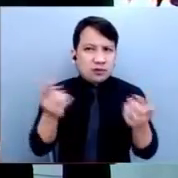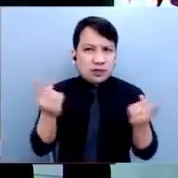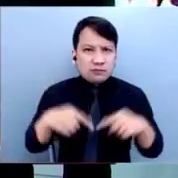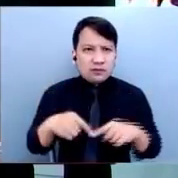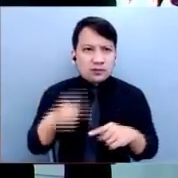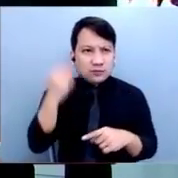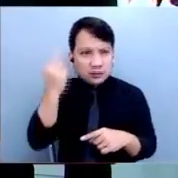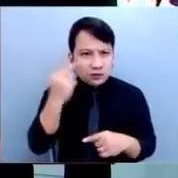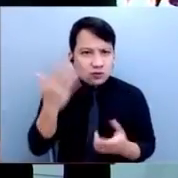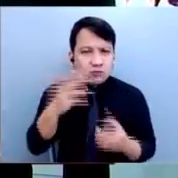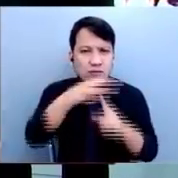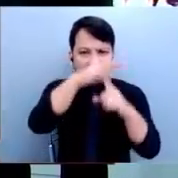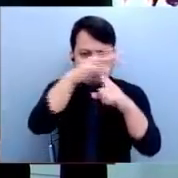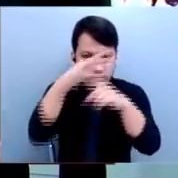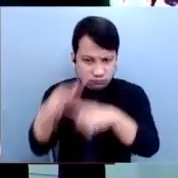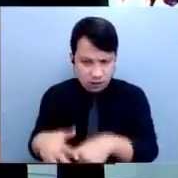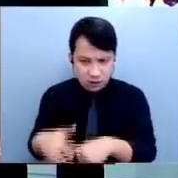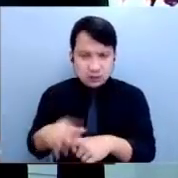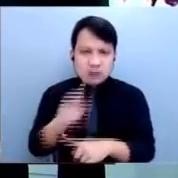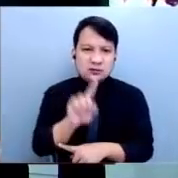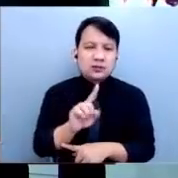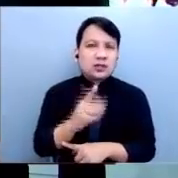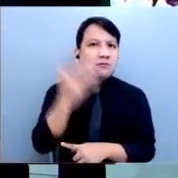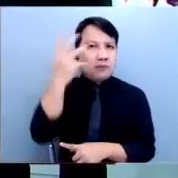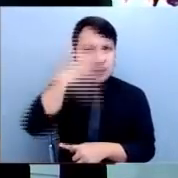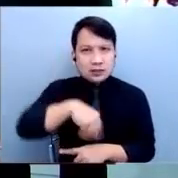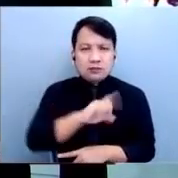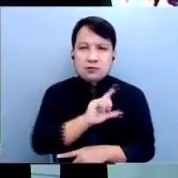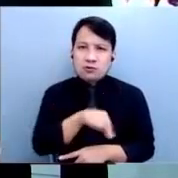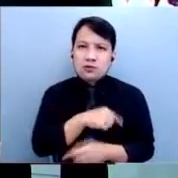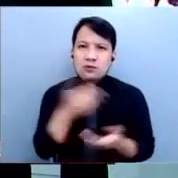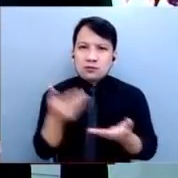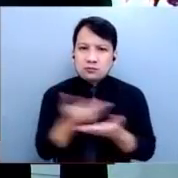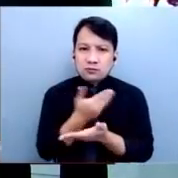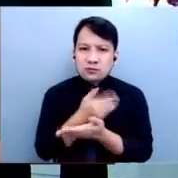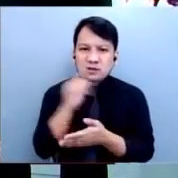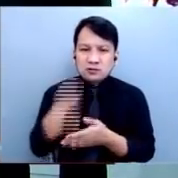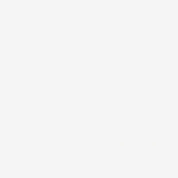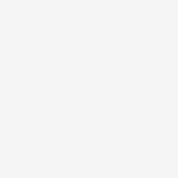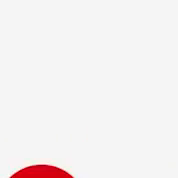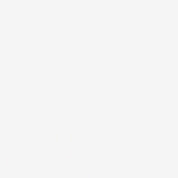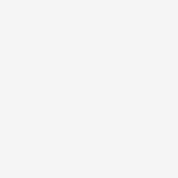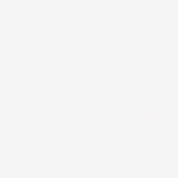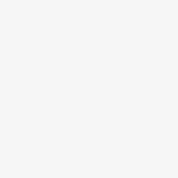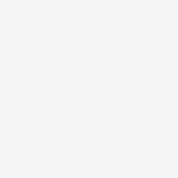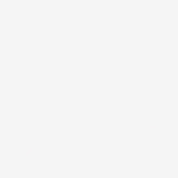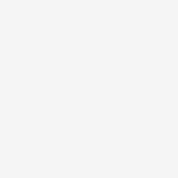ng pagbagsak ng isa sa pinakabagong helicopters ng PNP.